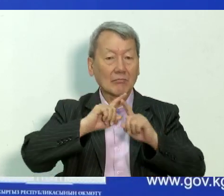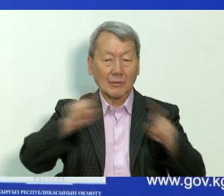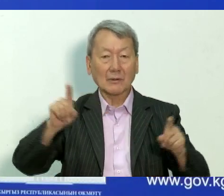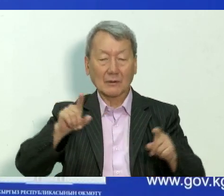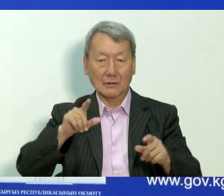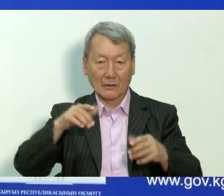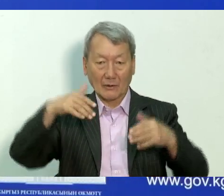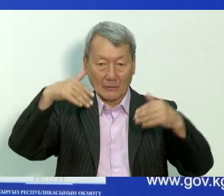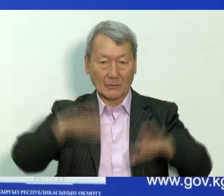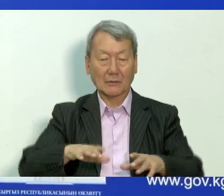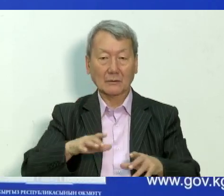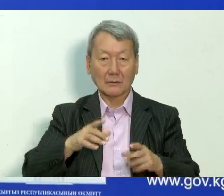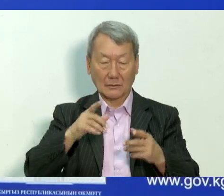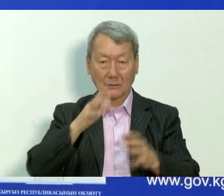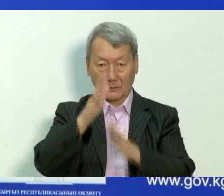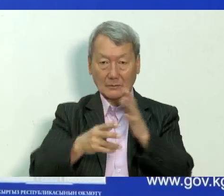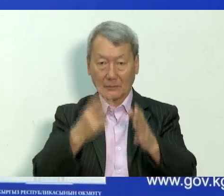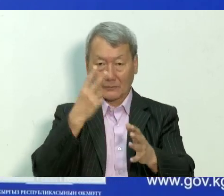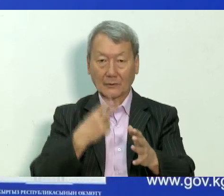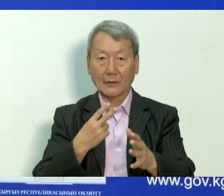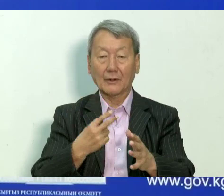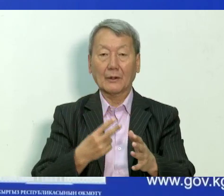на нестандартные решения.